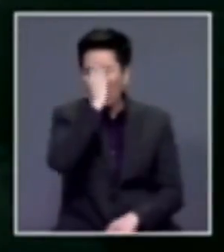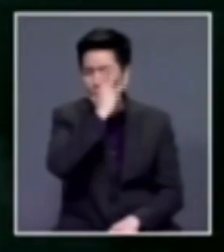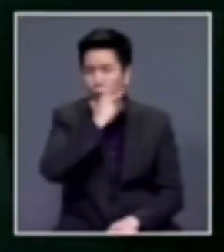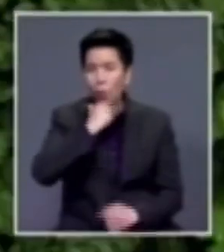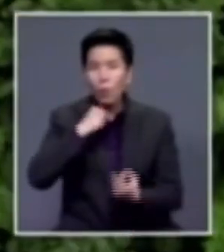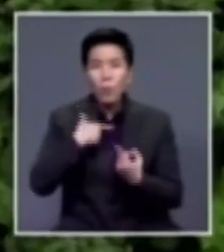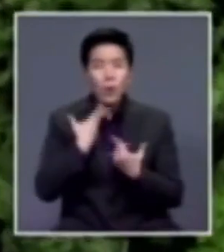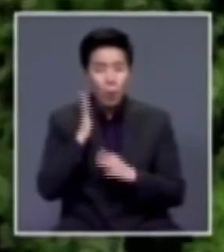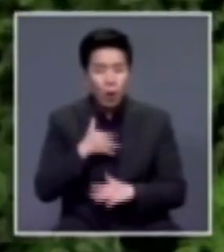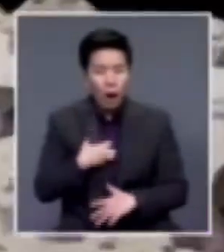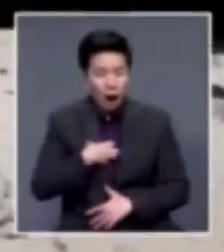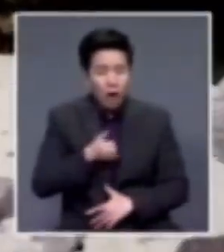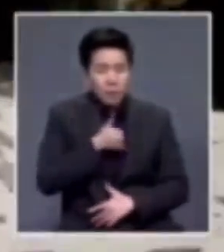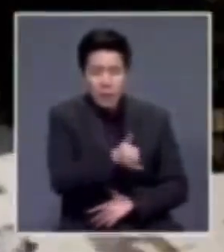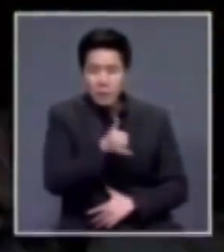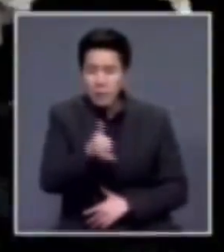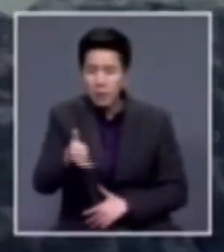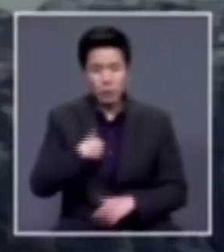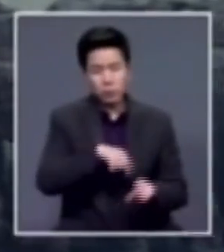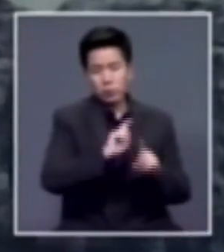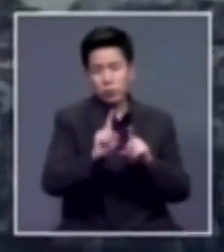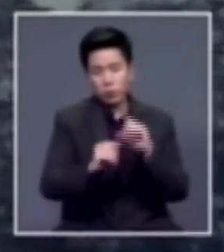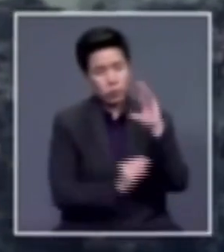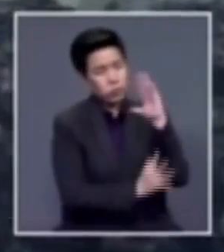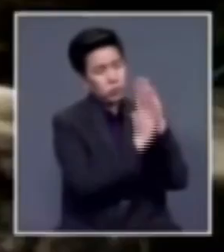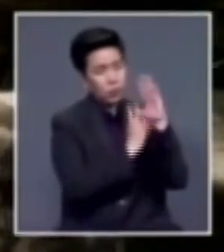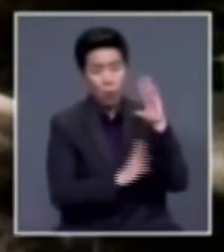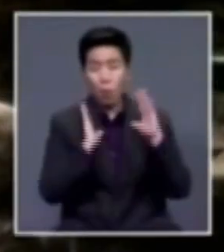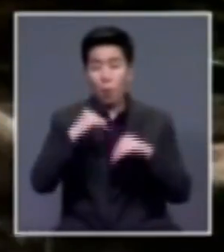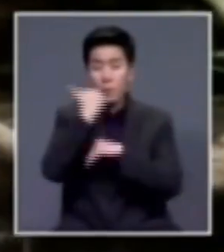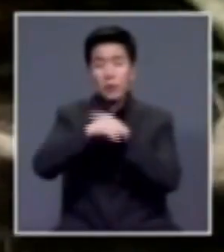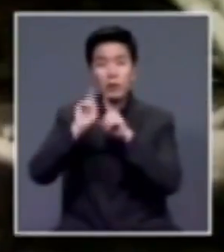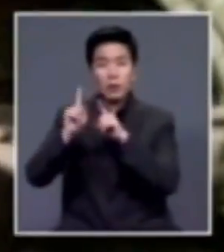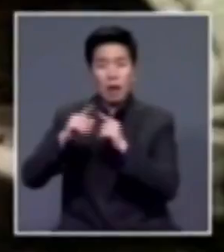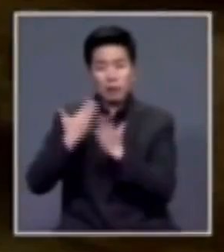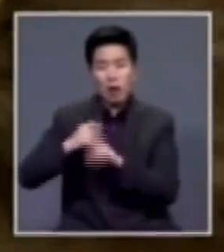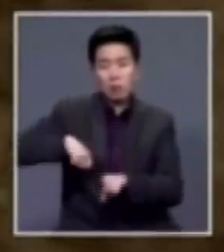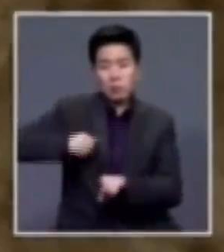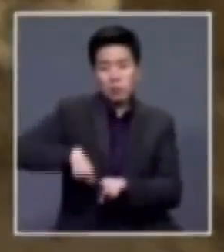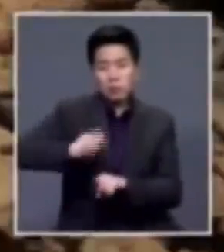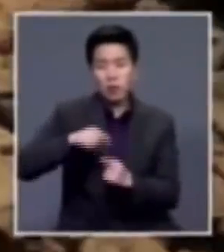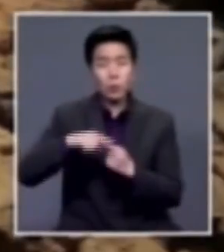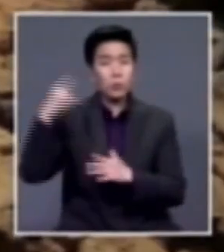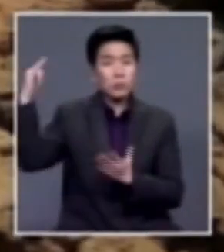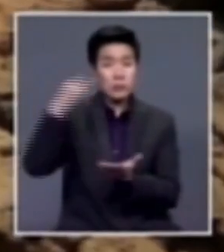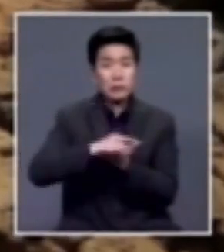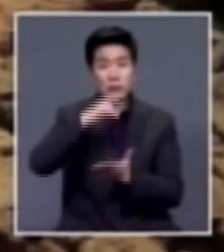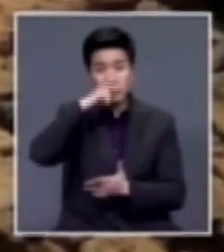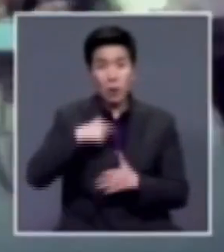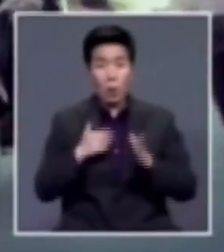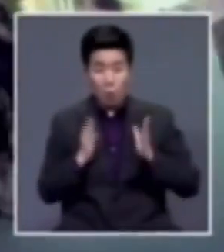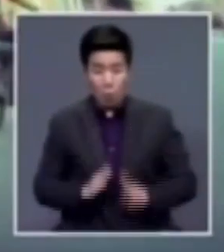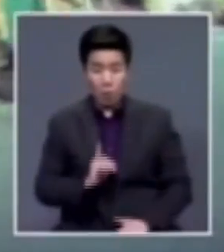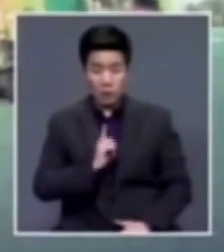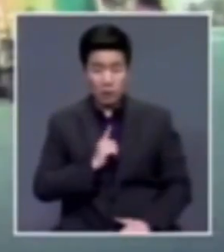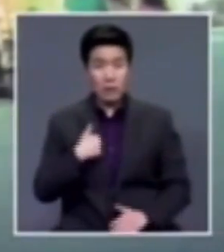มีสิ่งดึงดูดความสนใจและท้าทายอยู่หลายแห่งถึงนักท่องเที่ยวต่างชาติมีการใช้จ่ายเงินเพื่อการท่องเที่ยวในไทยเฉลี่ยเกือบ 50,000